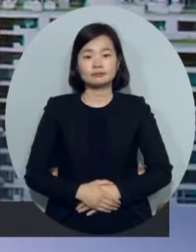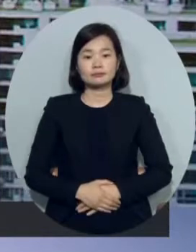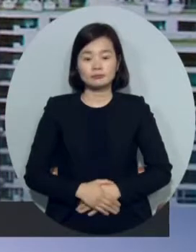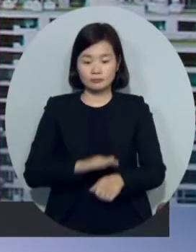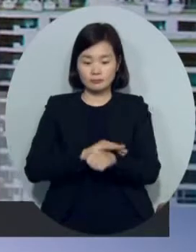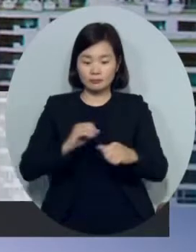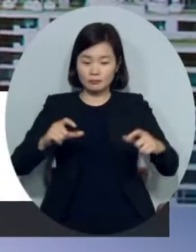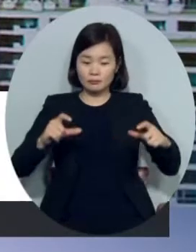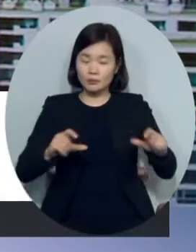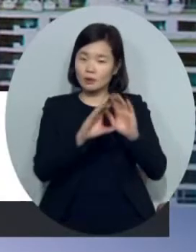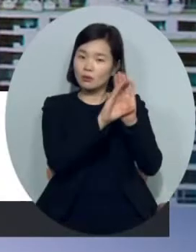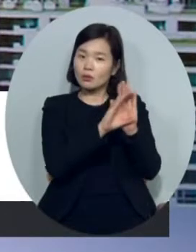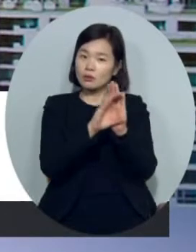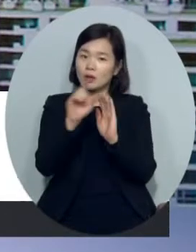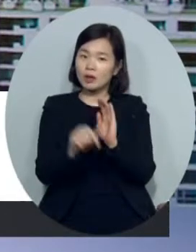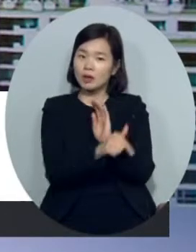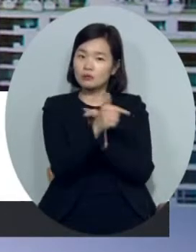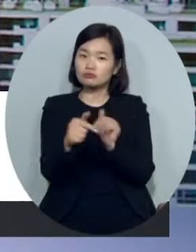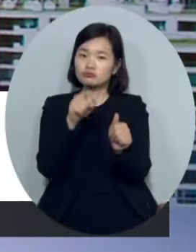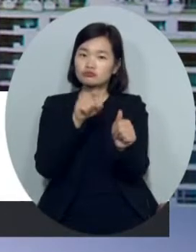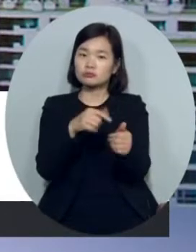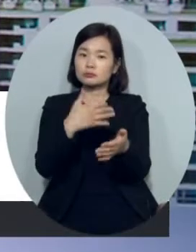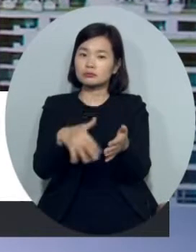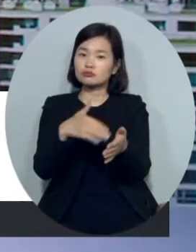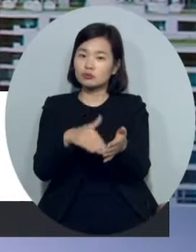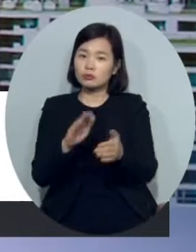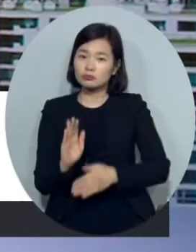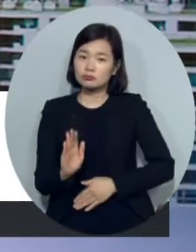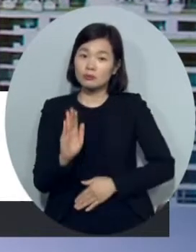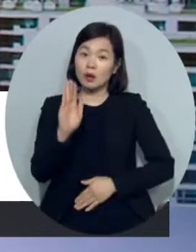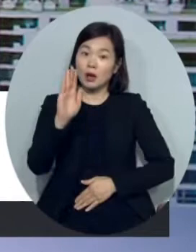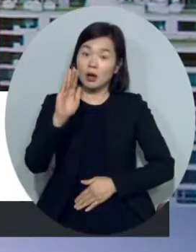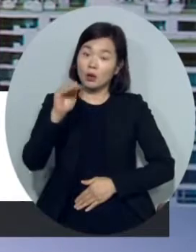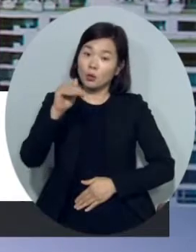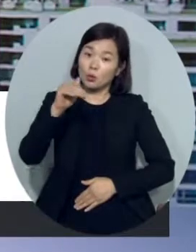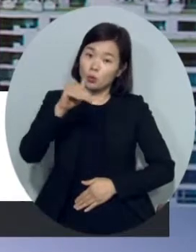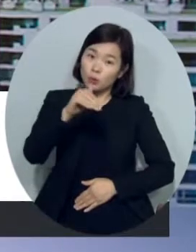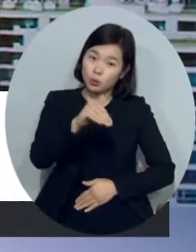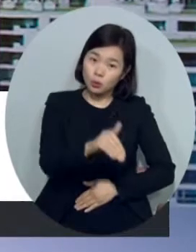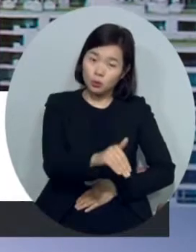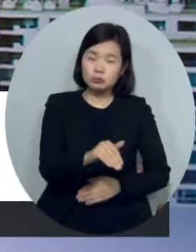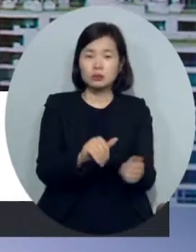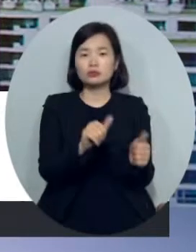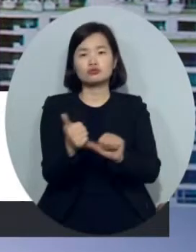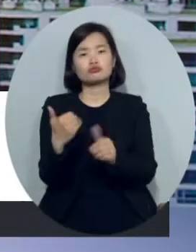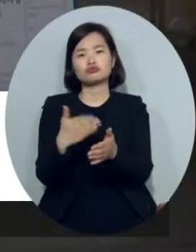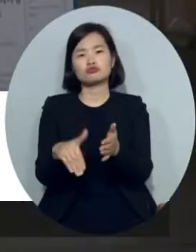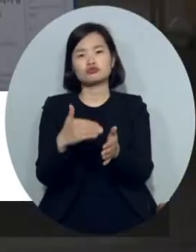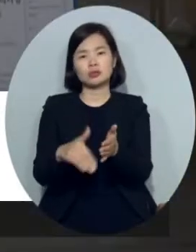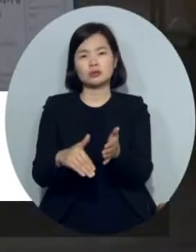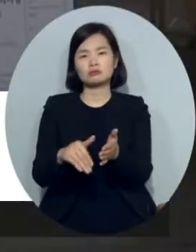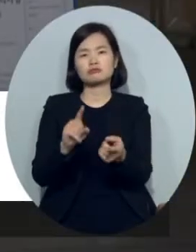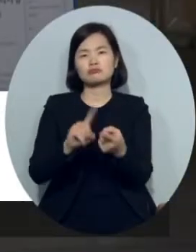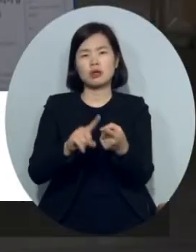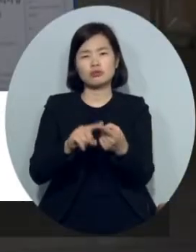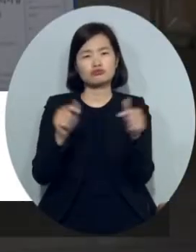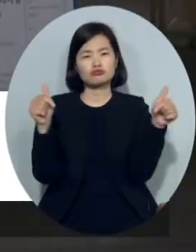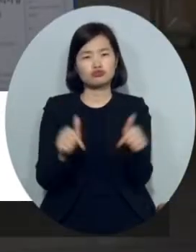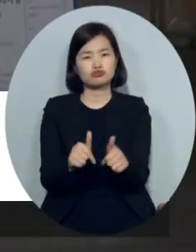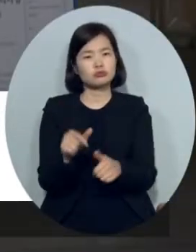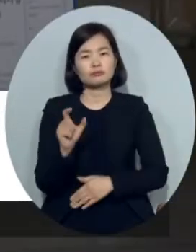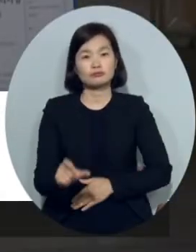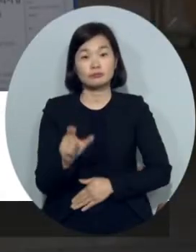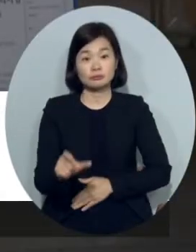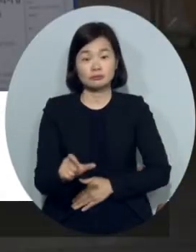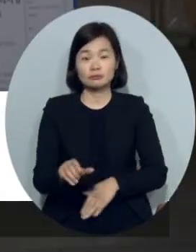경북지역에 코론 알고 이를 신규 각진 자는 완만한 감소세를 보이고 있지만 사망자는 줄지 않고 있습니다 경상북도의